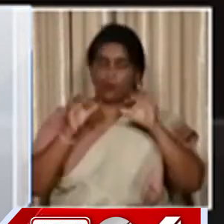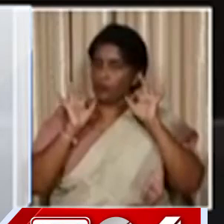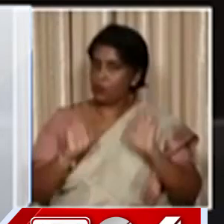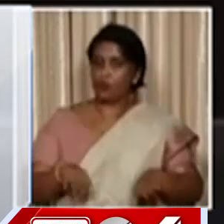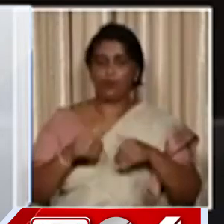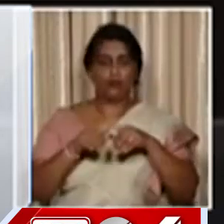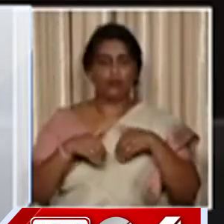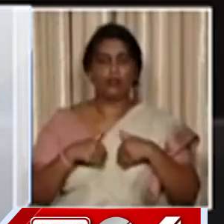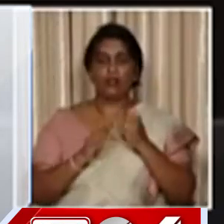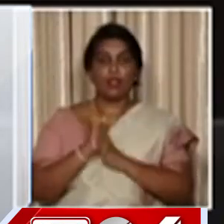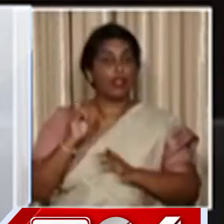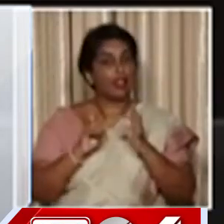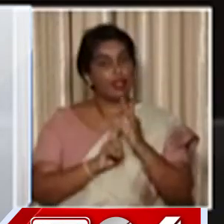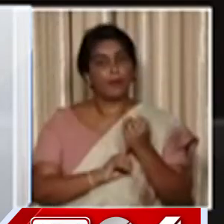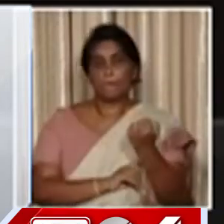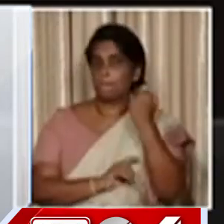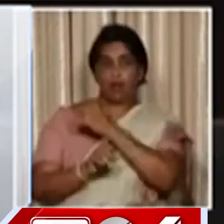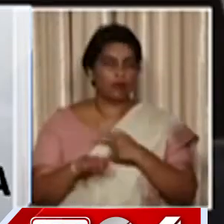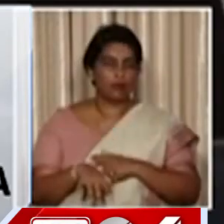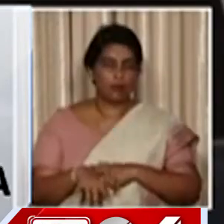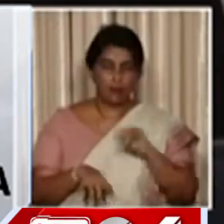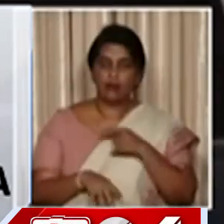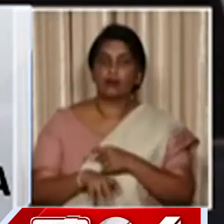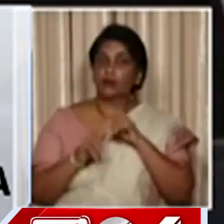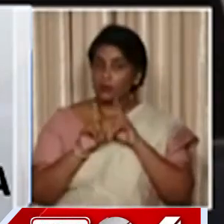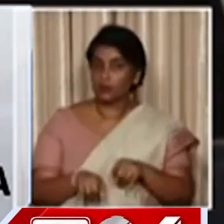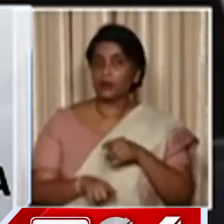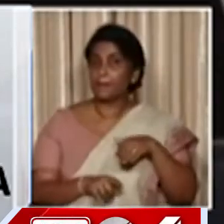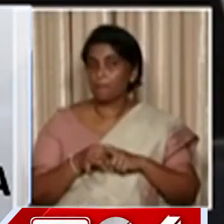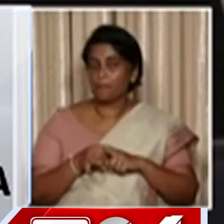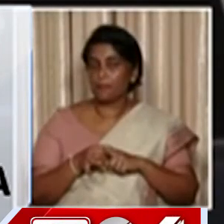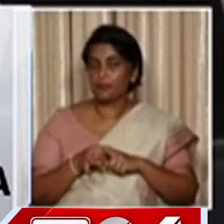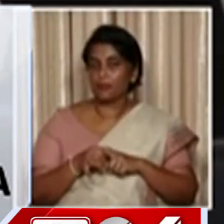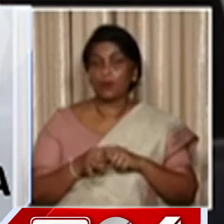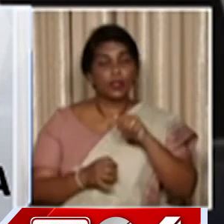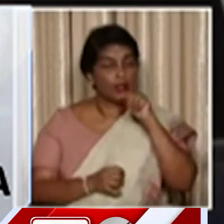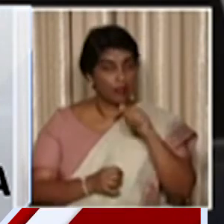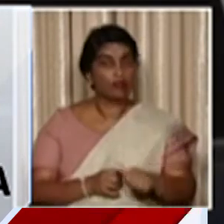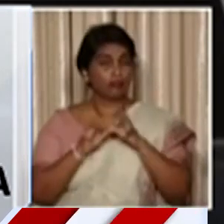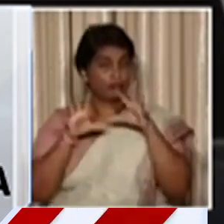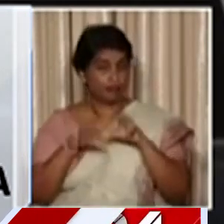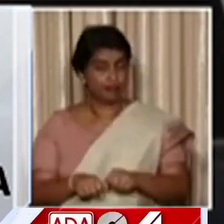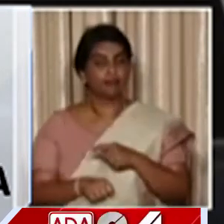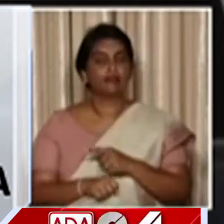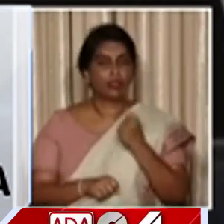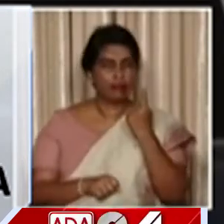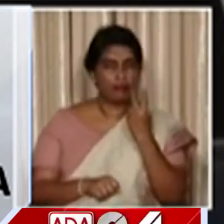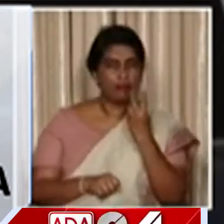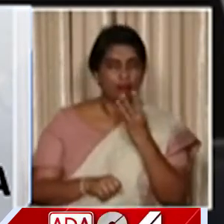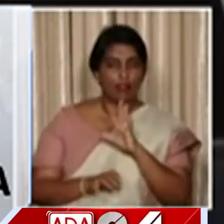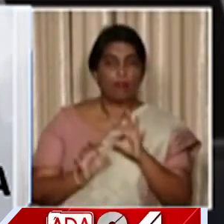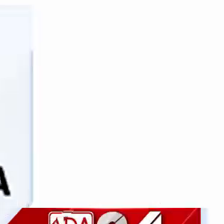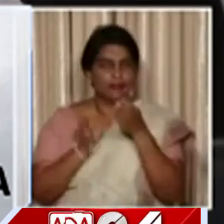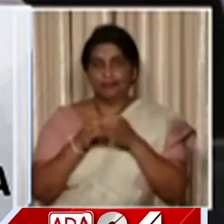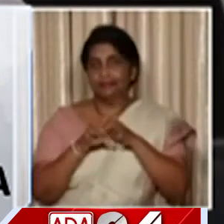වෙන්න ඇඹලිතුමාට බලයක් නැහැ ඒ පනතනුව ඉතින් මේකේ ප්‍රධාන ප්‍රශ්නේ තියෙන්නේ ඇත්තටම මේක අරගෙන ඉන්න කීප දෙනෙක් ඉන්නවනේ පවුල්